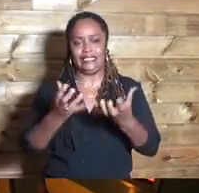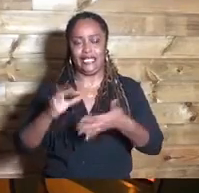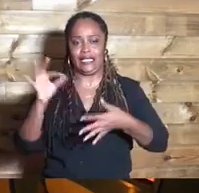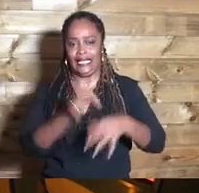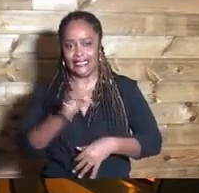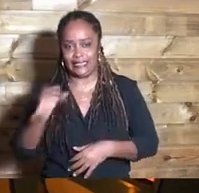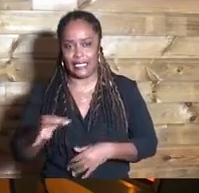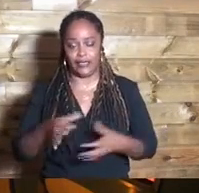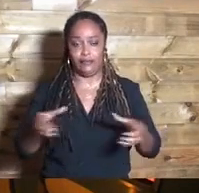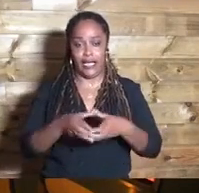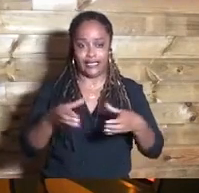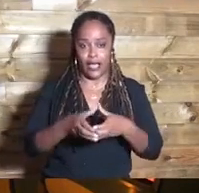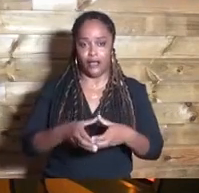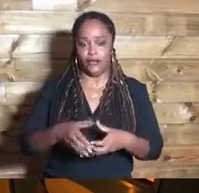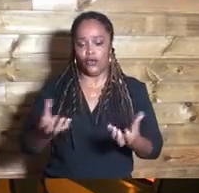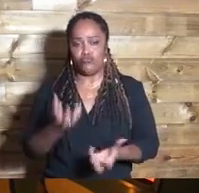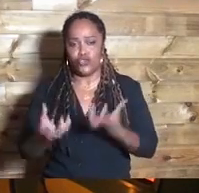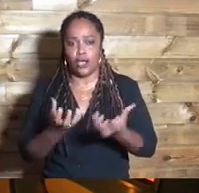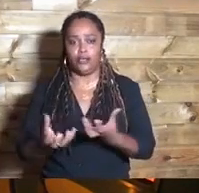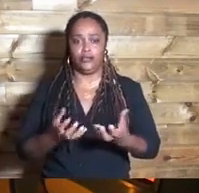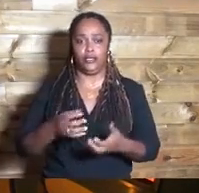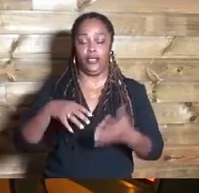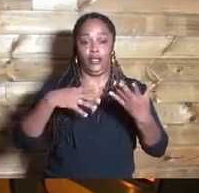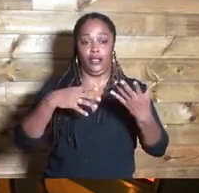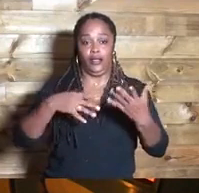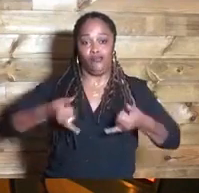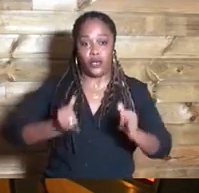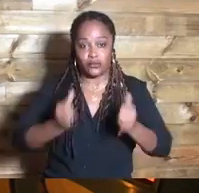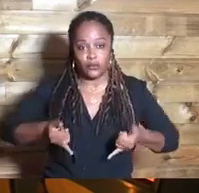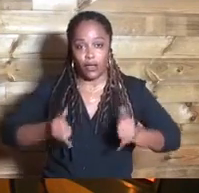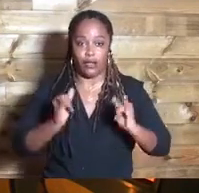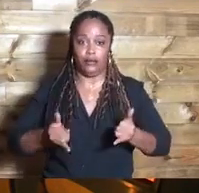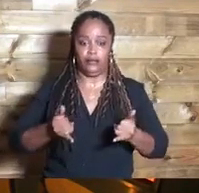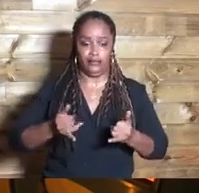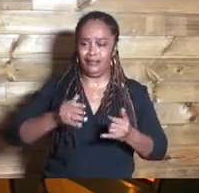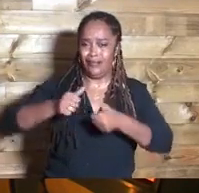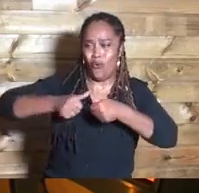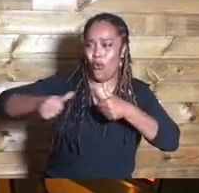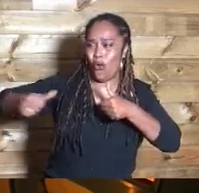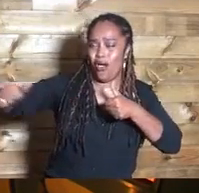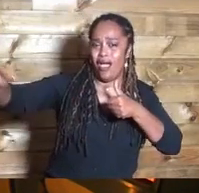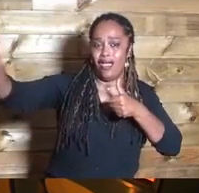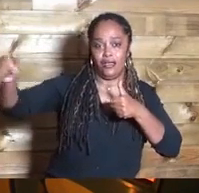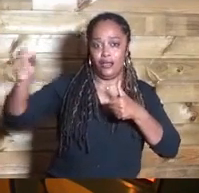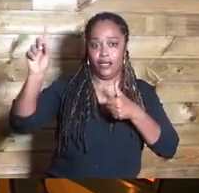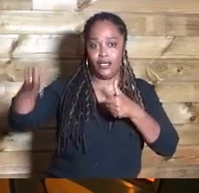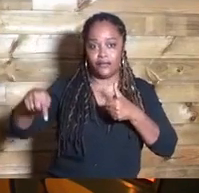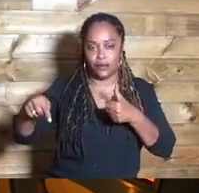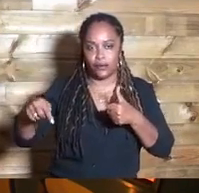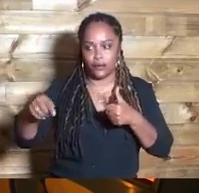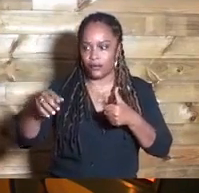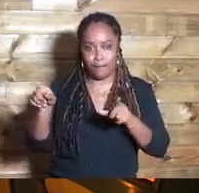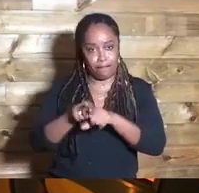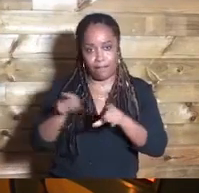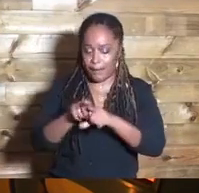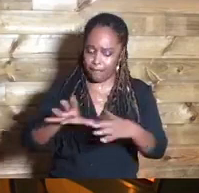Désirade, Les Saintes, Marie-Galante, Bouillante, Pointe-Noire, tous ces petites communes là qui loin des grands centres urbains là, faut y aller en même ballon